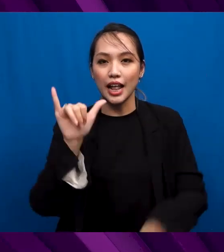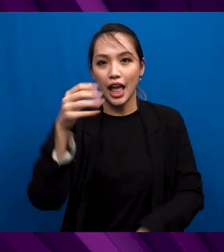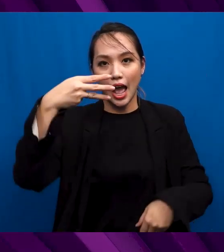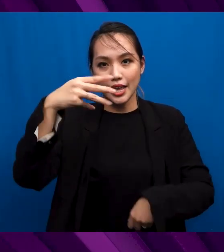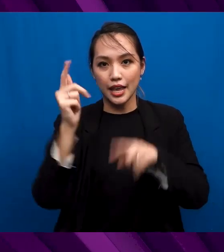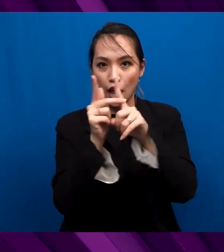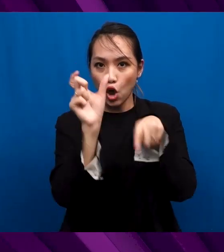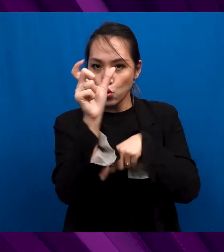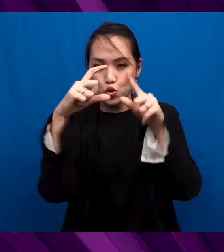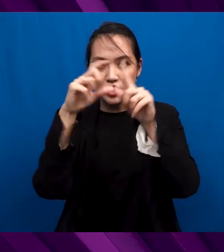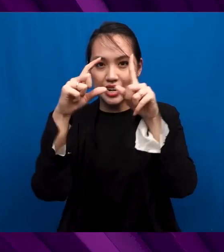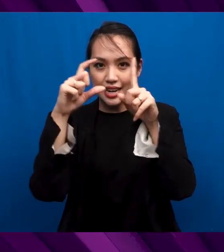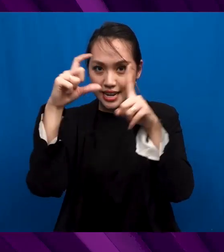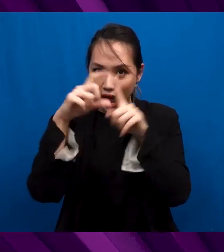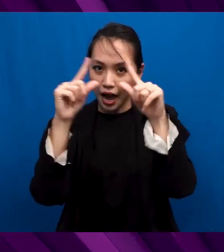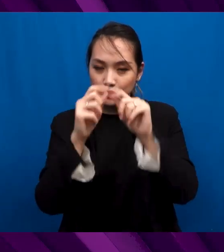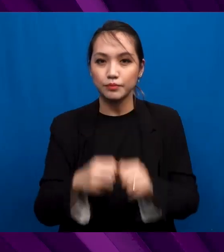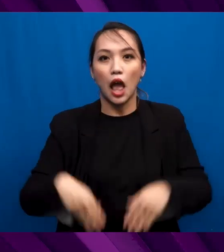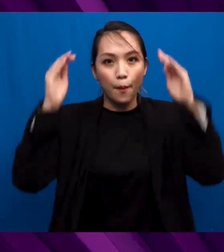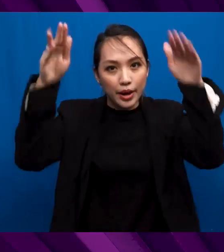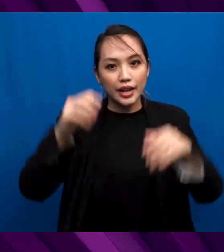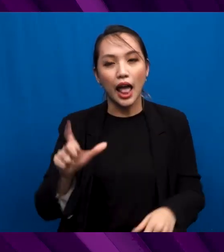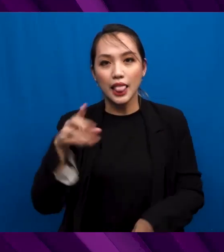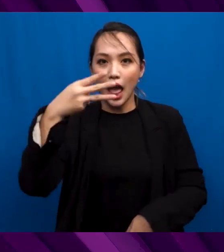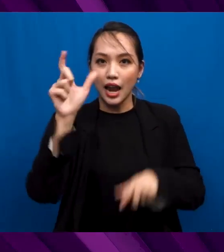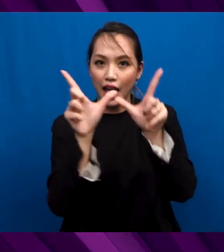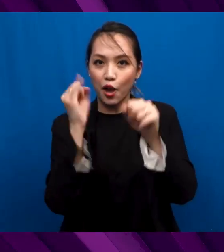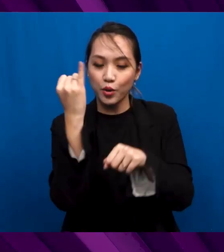Tuhan Yesus memberkati. Mari kita sama-sama datang untuk menyembah Tuhan.